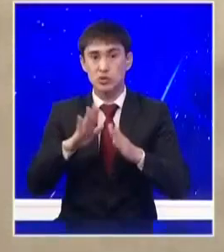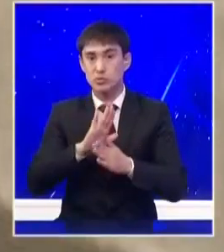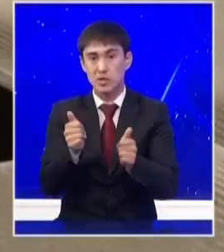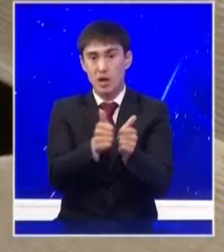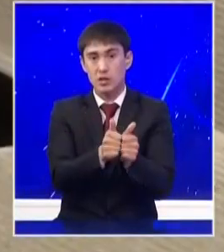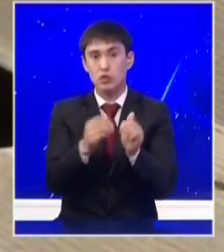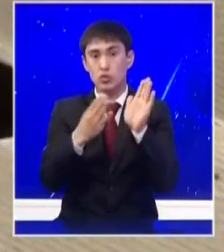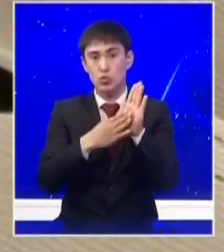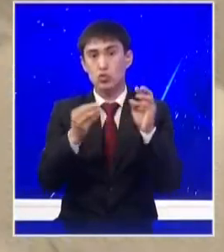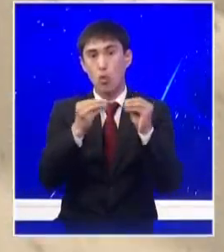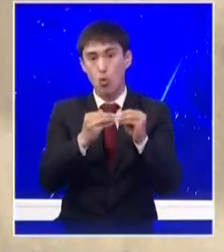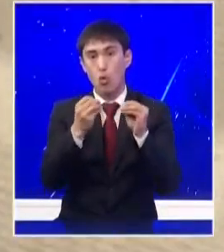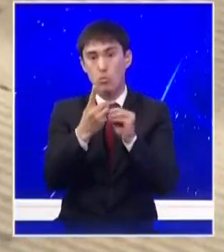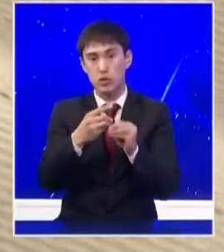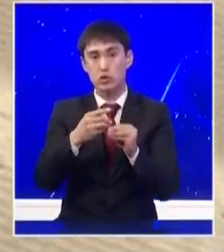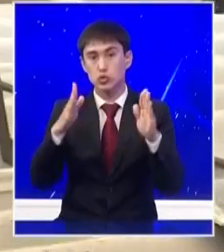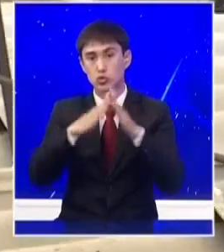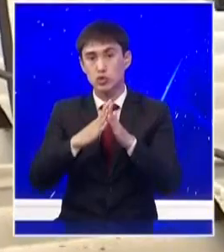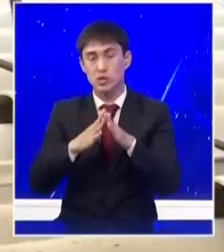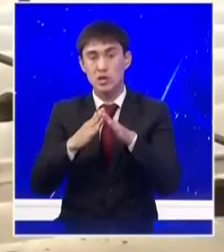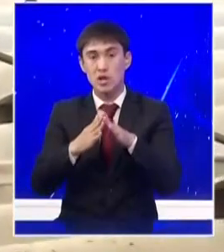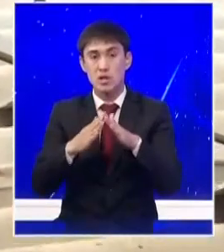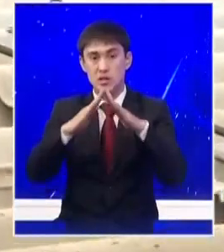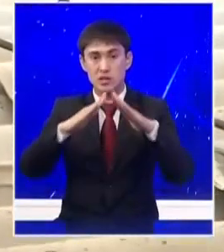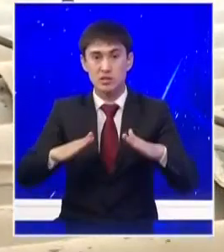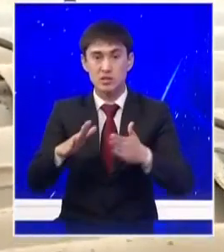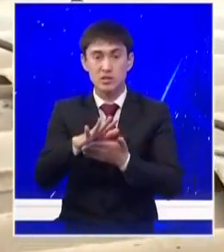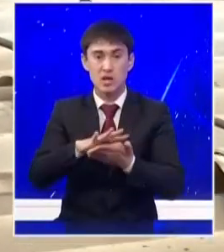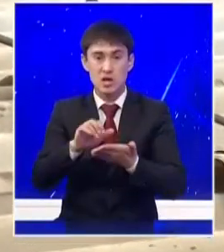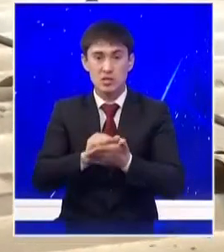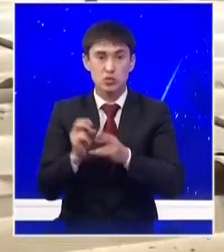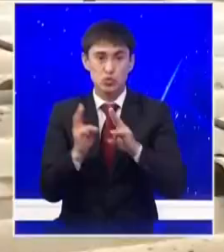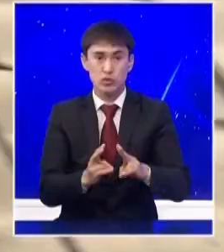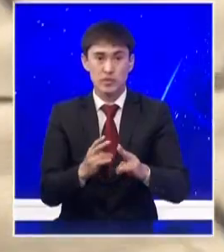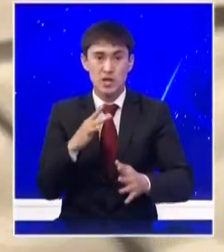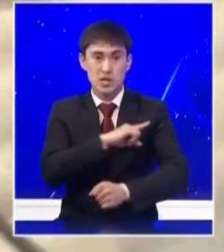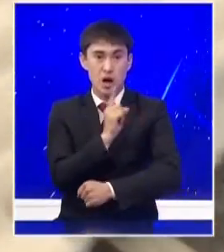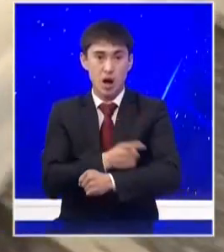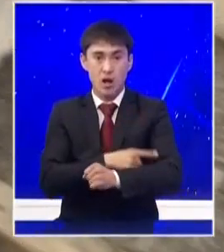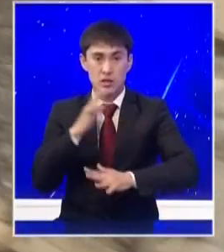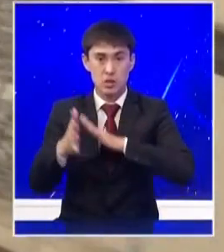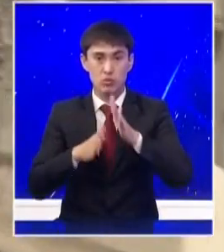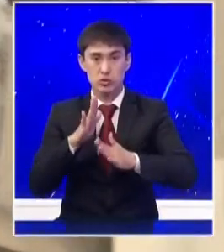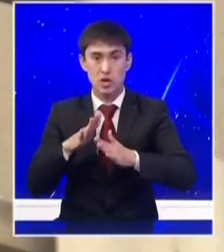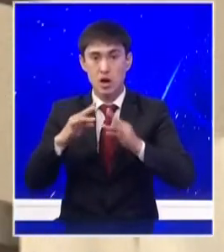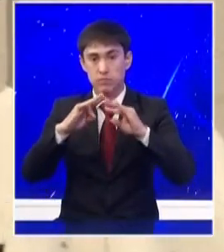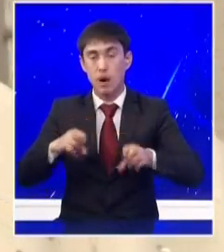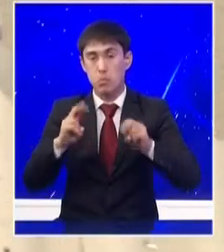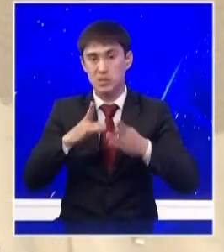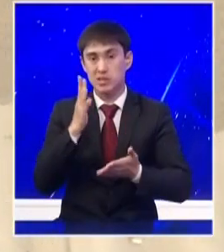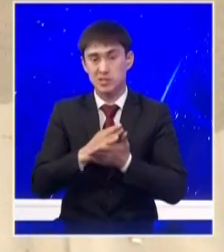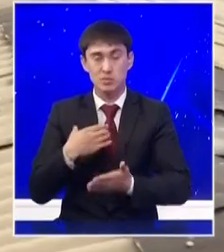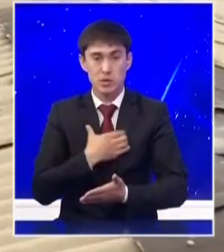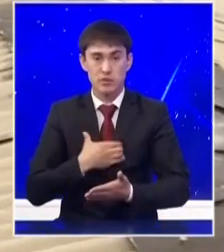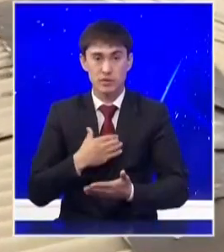тұрған 9-11 үйдің шатыры да апаттық жағдайда. Ал КСК қызметі қатты жел тұрса шатыр ұшып, айналадағыларға да қауіп төндіреме деп